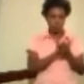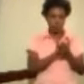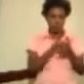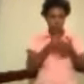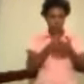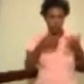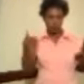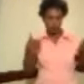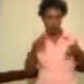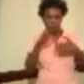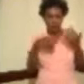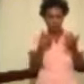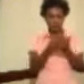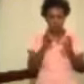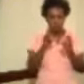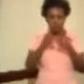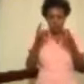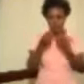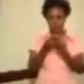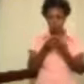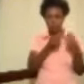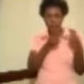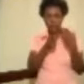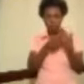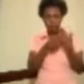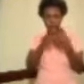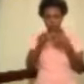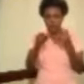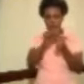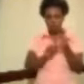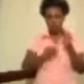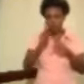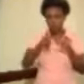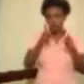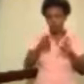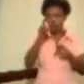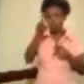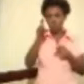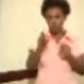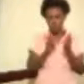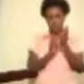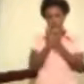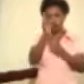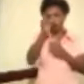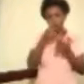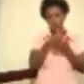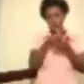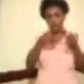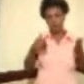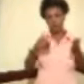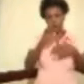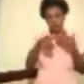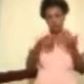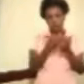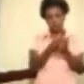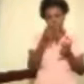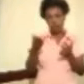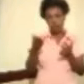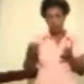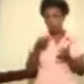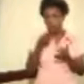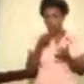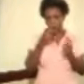de décentraliser, non seulement des institutions, des mécanismes de développement, l'argent, l'initiative privée, moi,